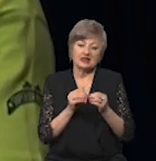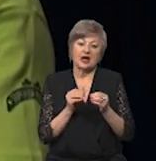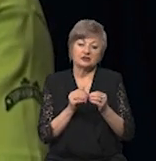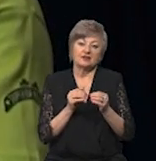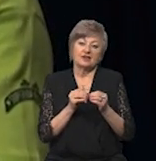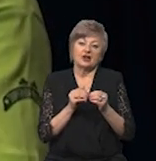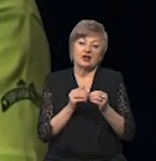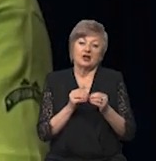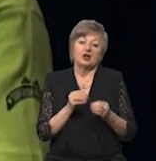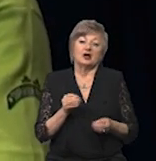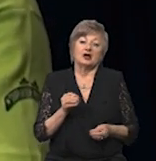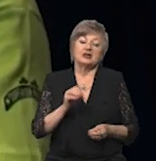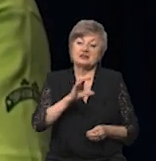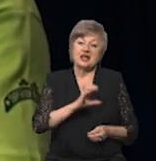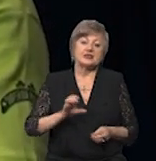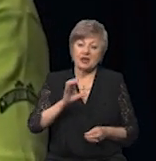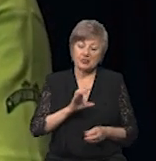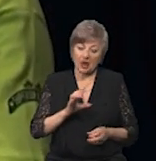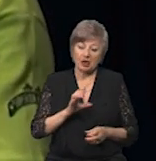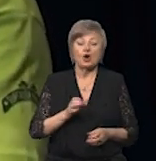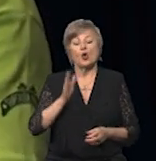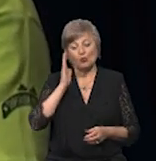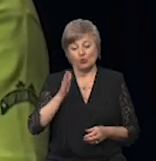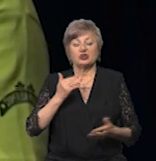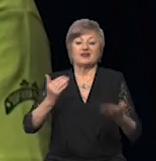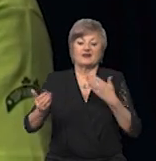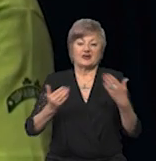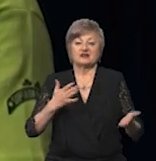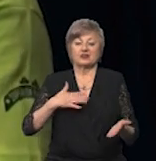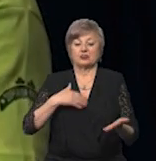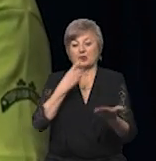10 вересня, до 10 сентября ці виставки мої будуть там